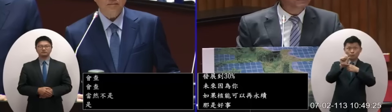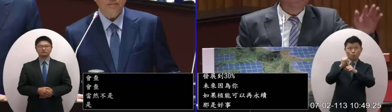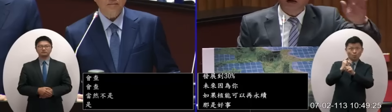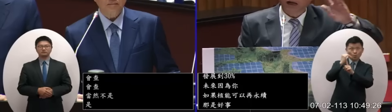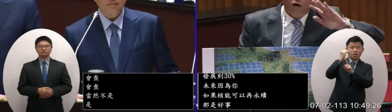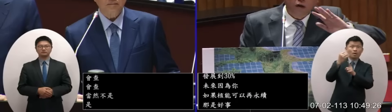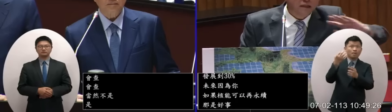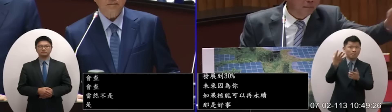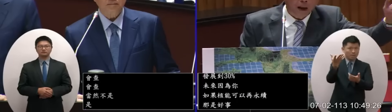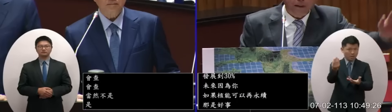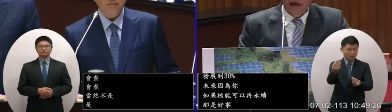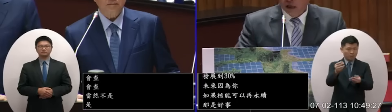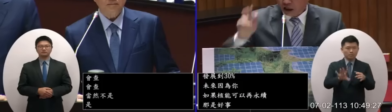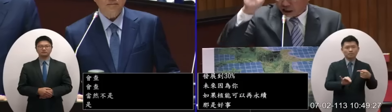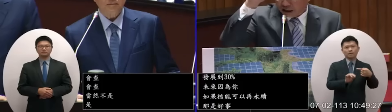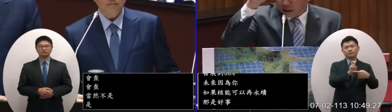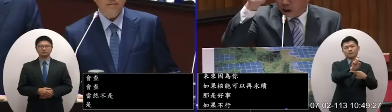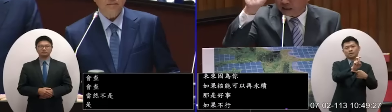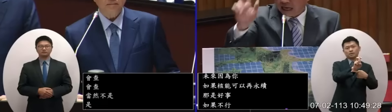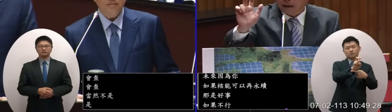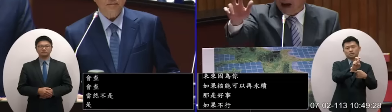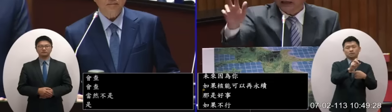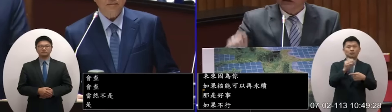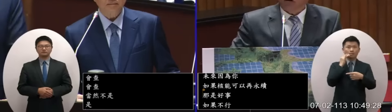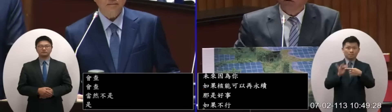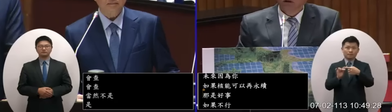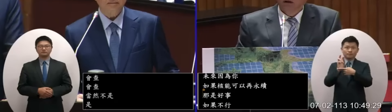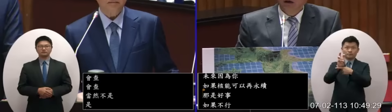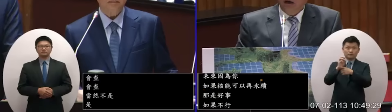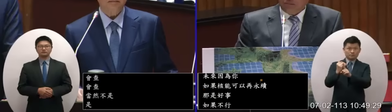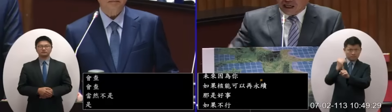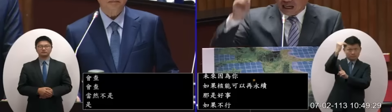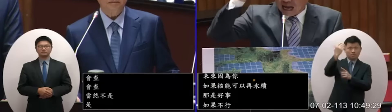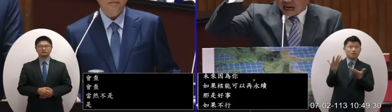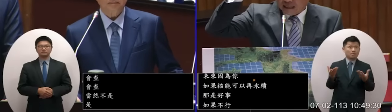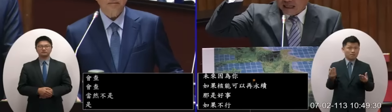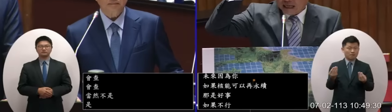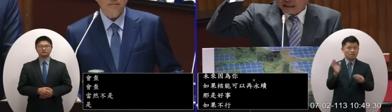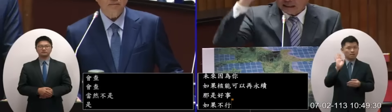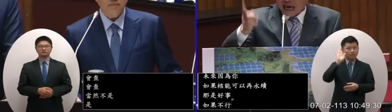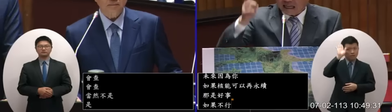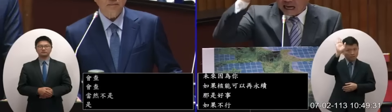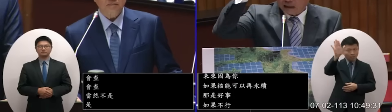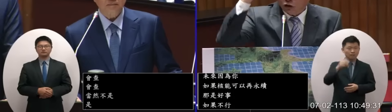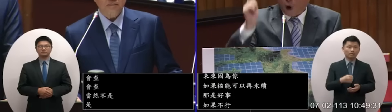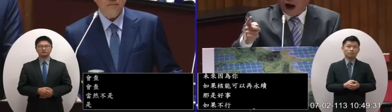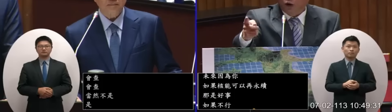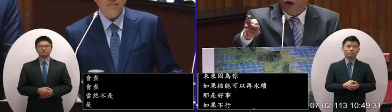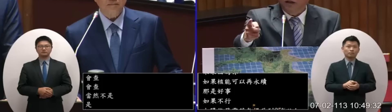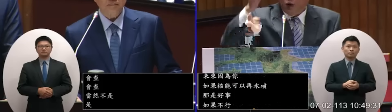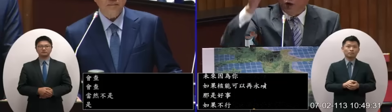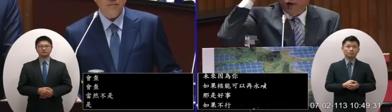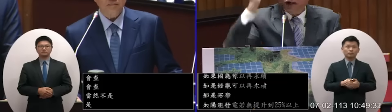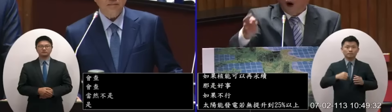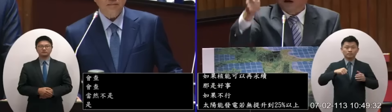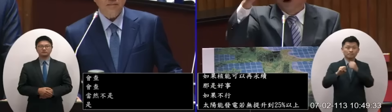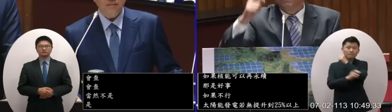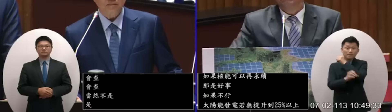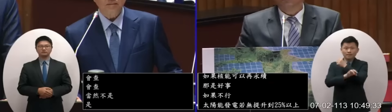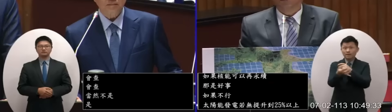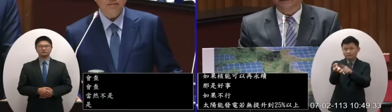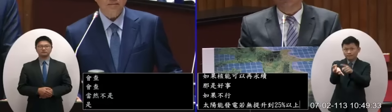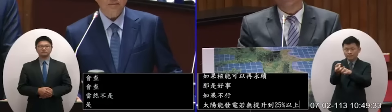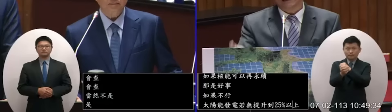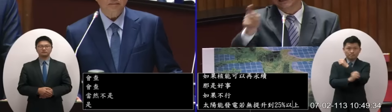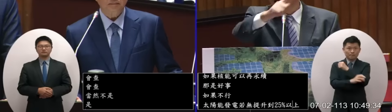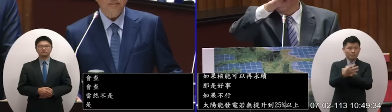卖咧讲个20%未，甚至无30%以上。未来加这个世界的碳费、碳权，我跟你